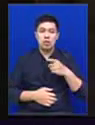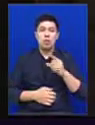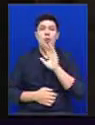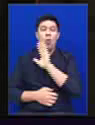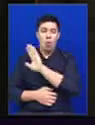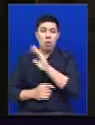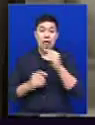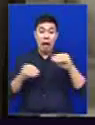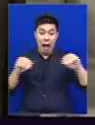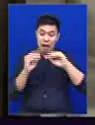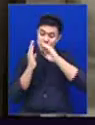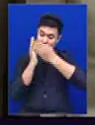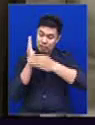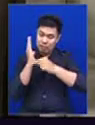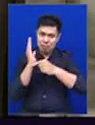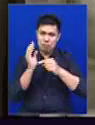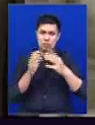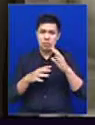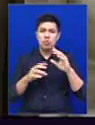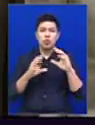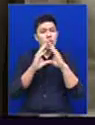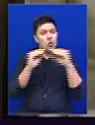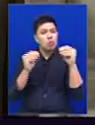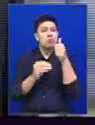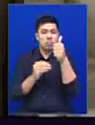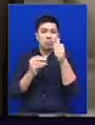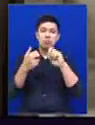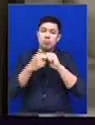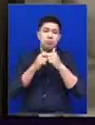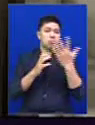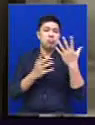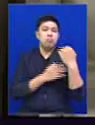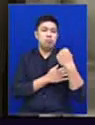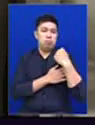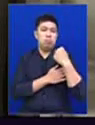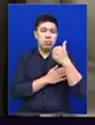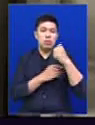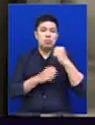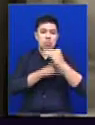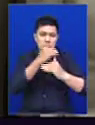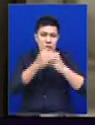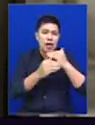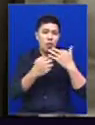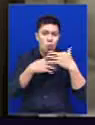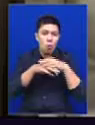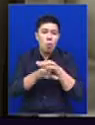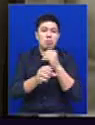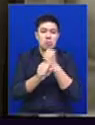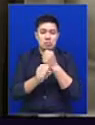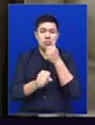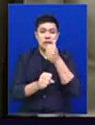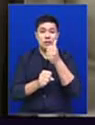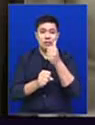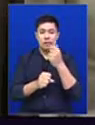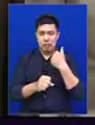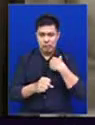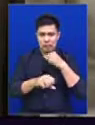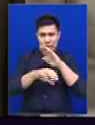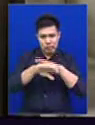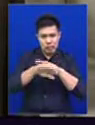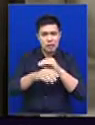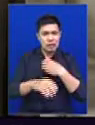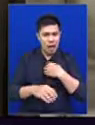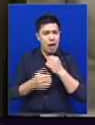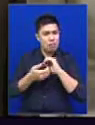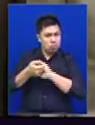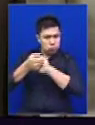จจุบันชายแดนของทั้งสองประเทศนั้นมีความสงบมั่นคงแล้วก็มีการพัฒนาร่วมกันอย่างมากยิ่งขึ้นพร้อมกับเน้นย้ำถึงความร่วมมือ